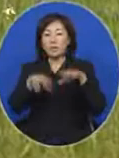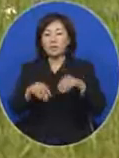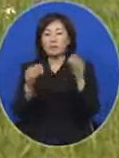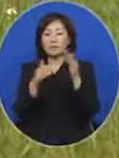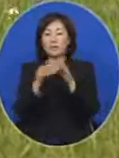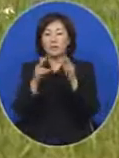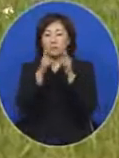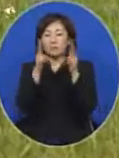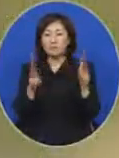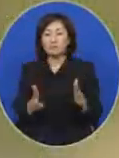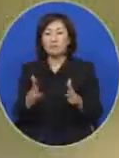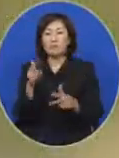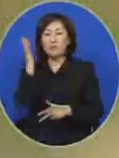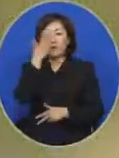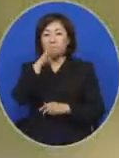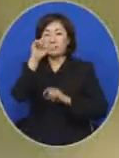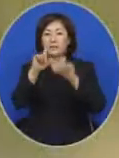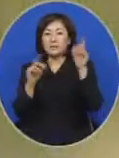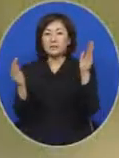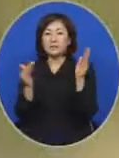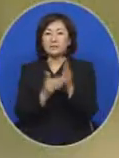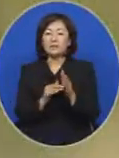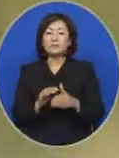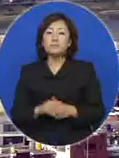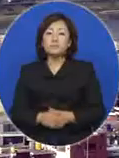당분간 맑은 날씨가 이어지겠다고 예보했습니다.